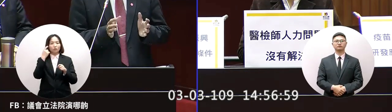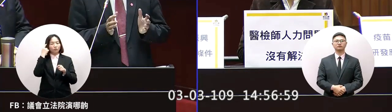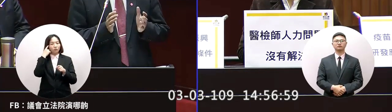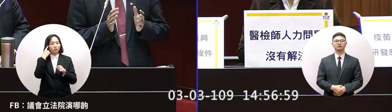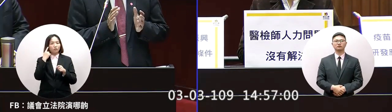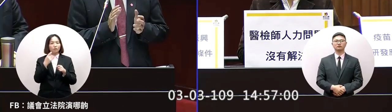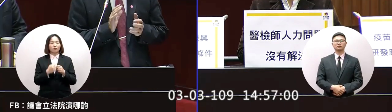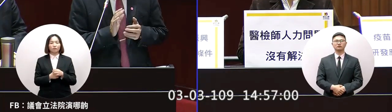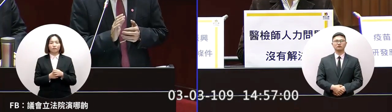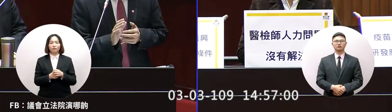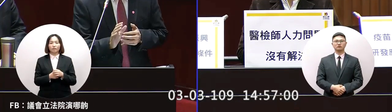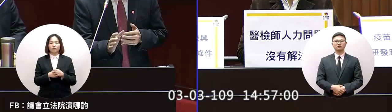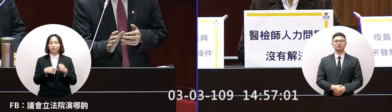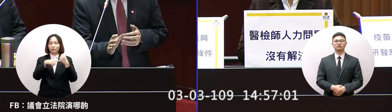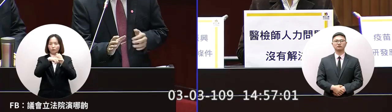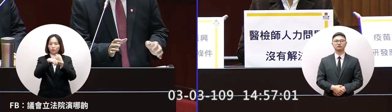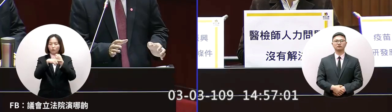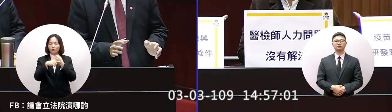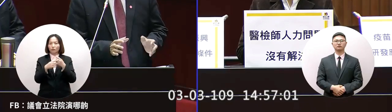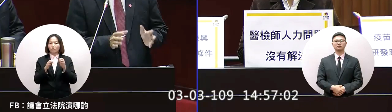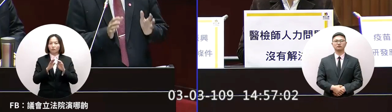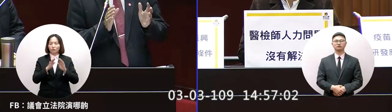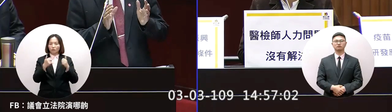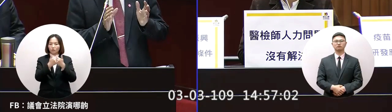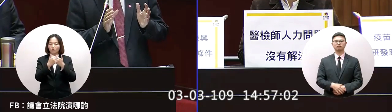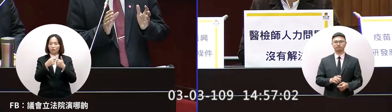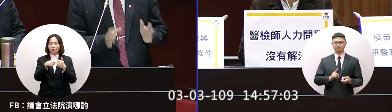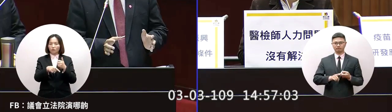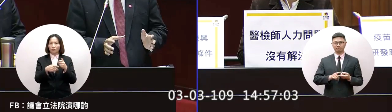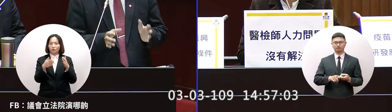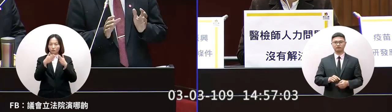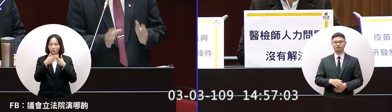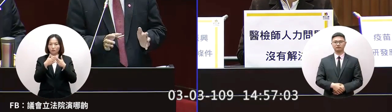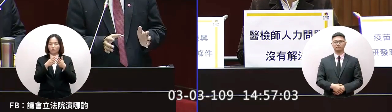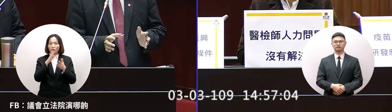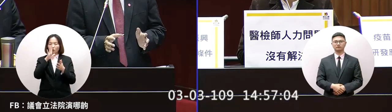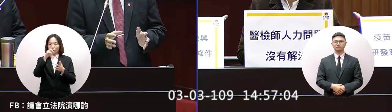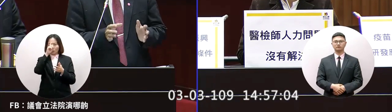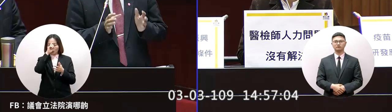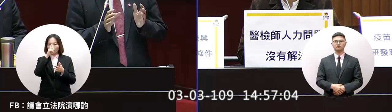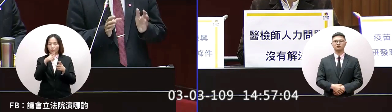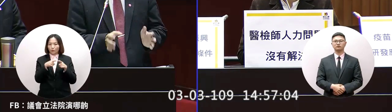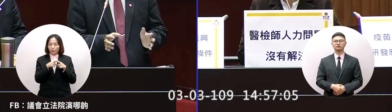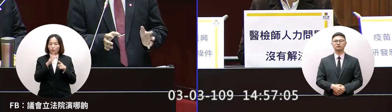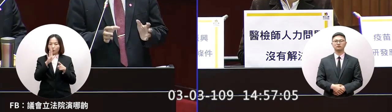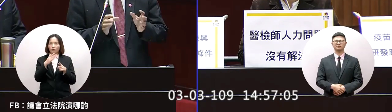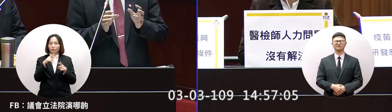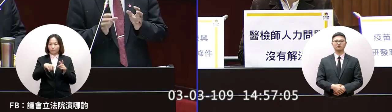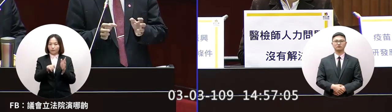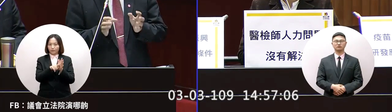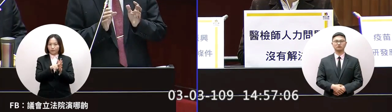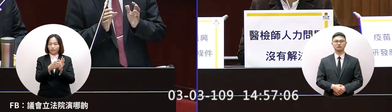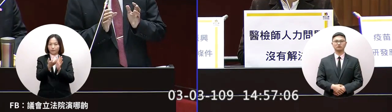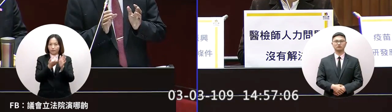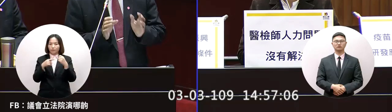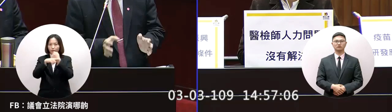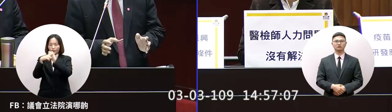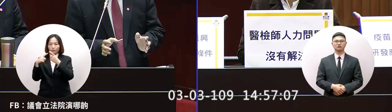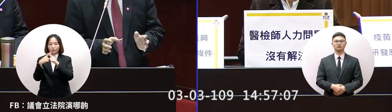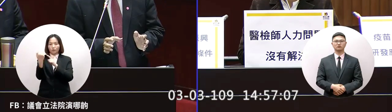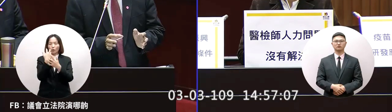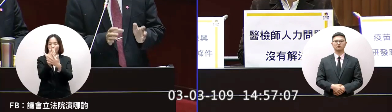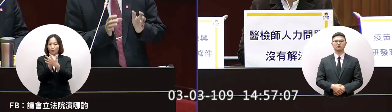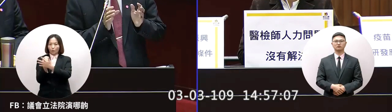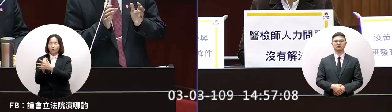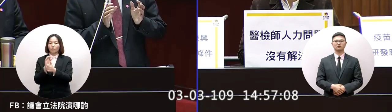的在。研究发展，这主要就是要予这有心哦，这个时阵把这研发人力留落